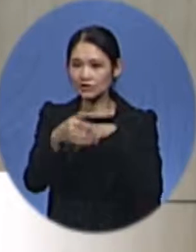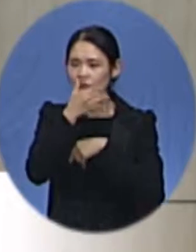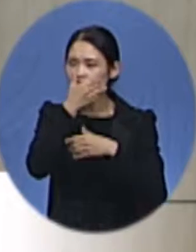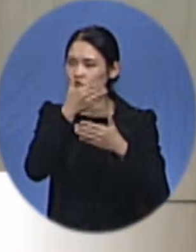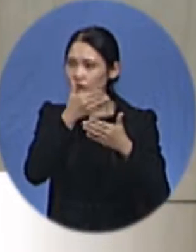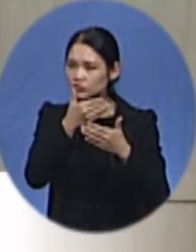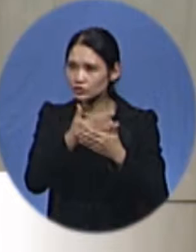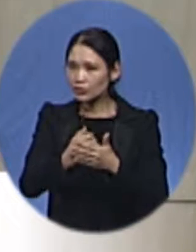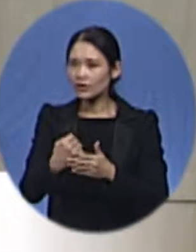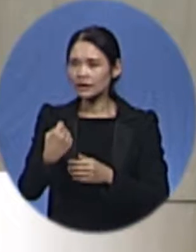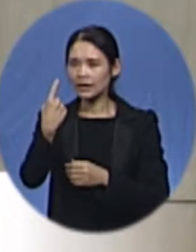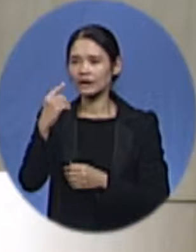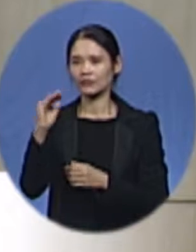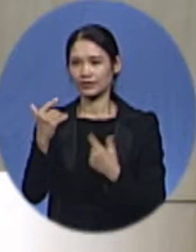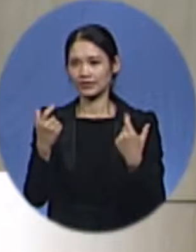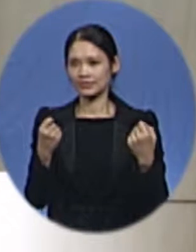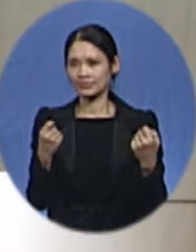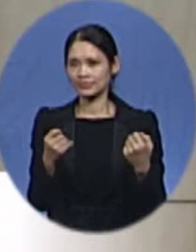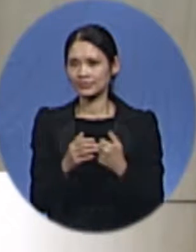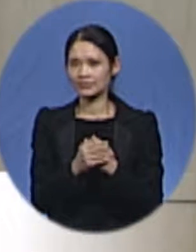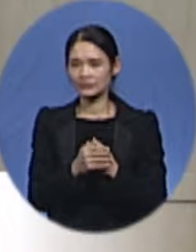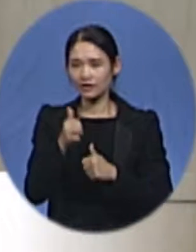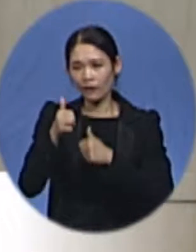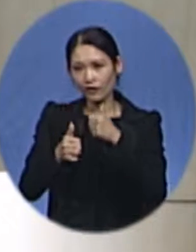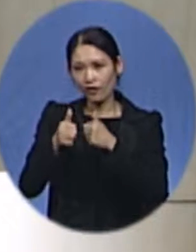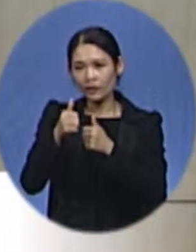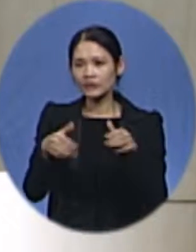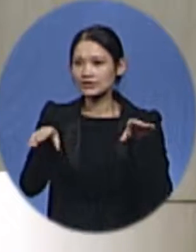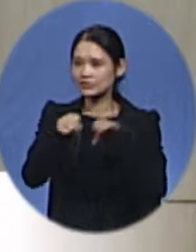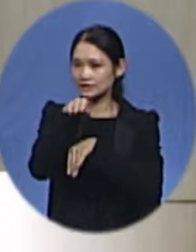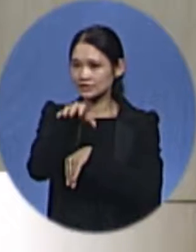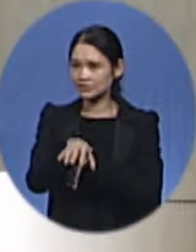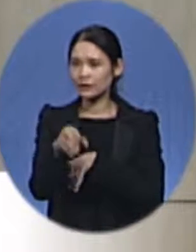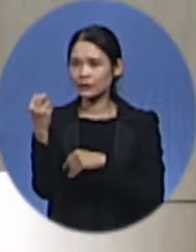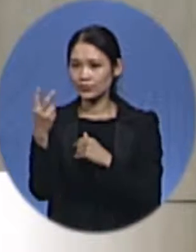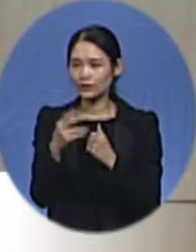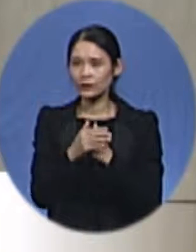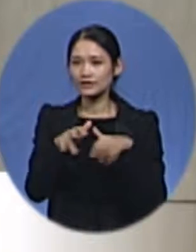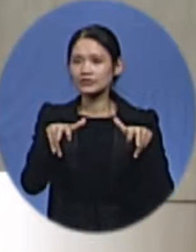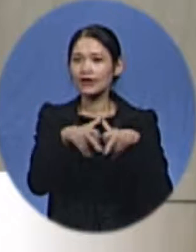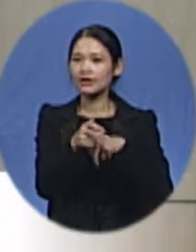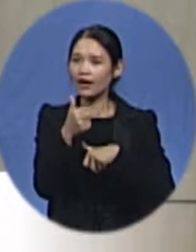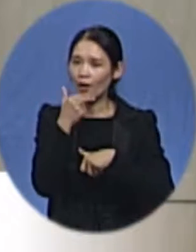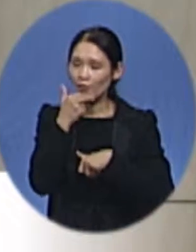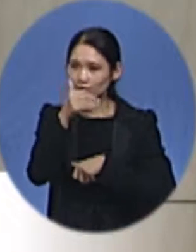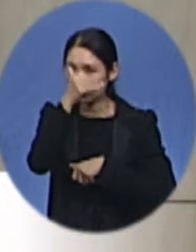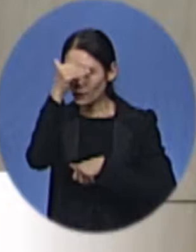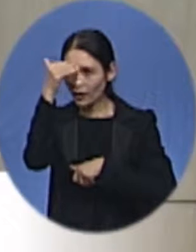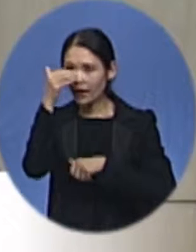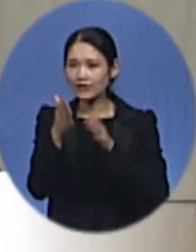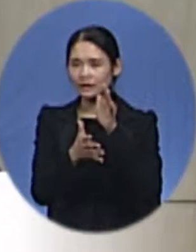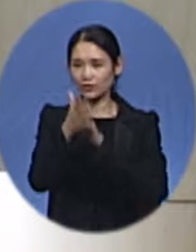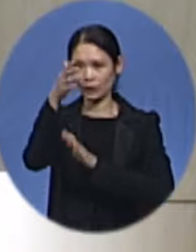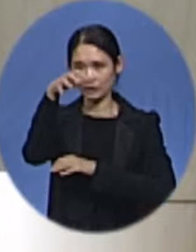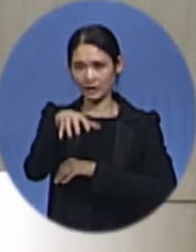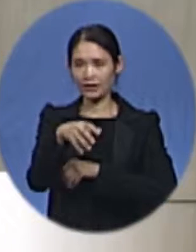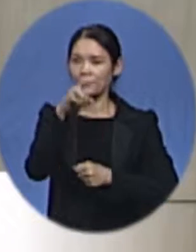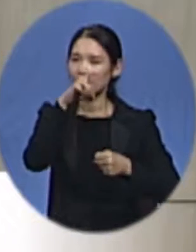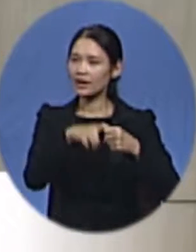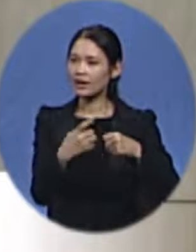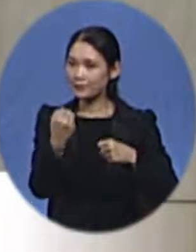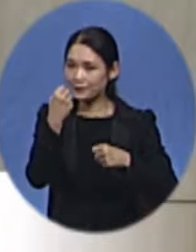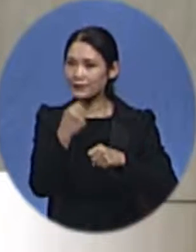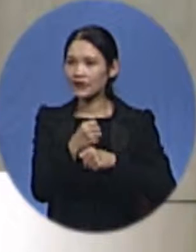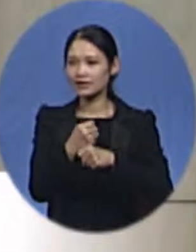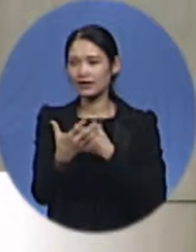중요한 아마 계기가 될 것 같습니다. 경기 시설뿐만 아니라 무장의 관광 도시가 될 수 있도록 아마 오늘